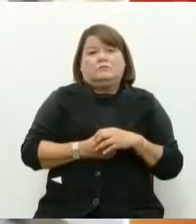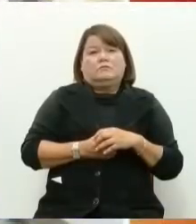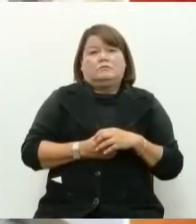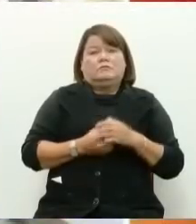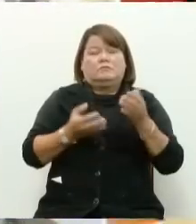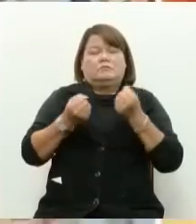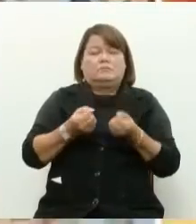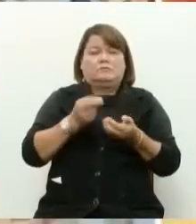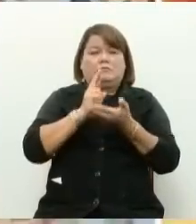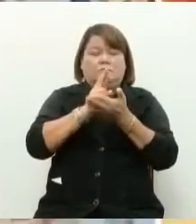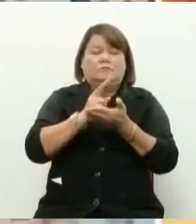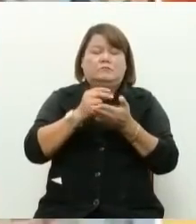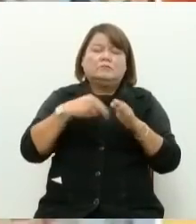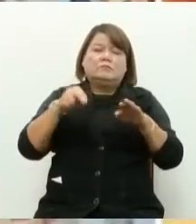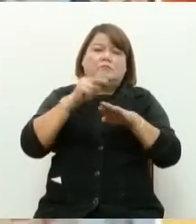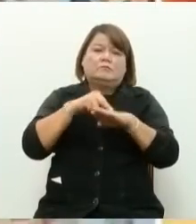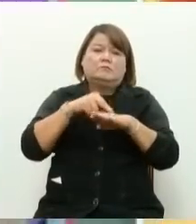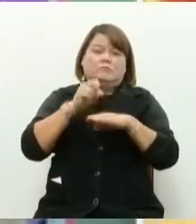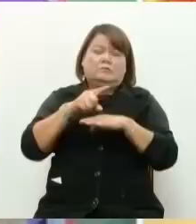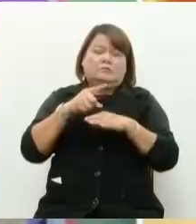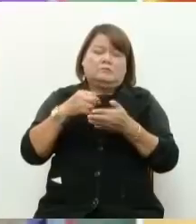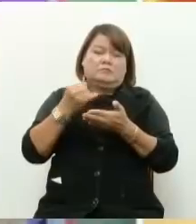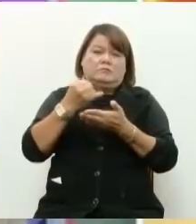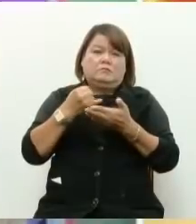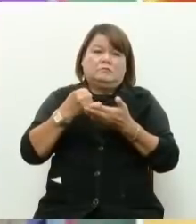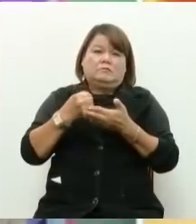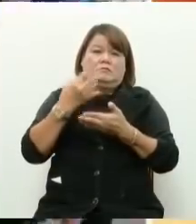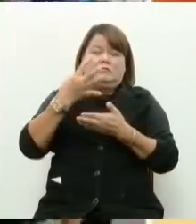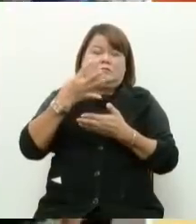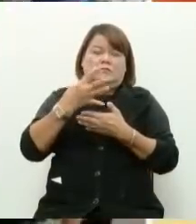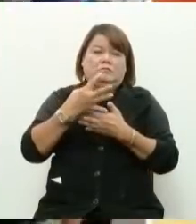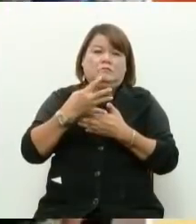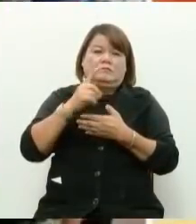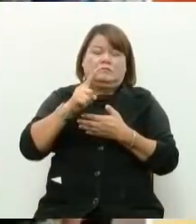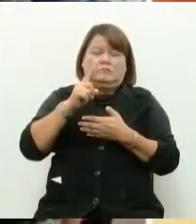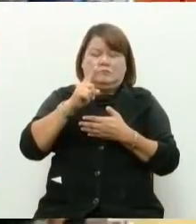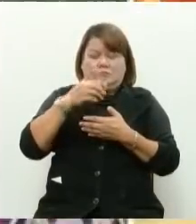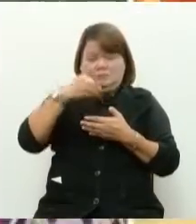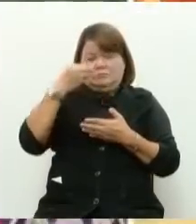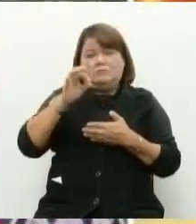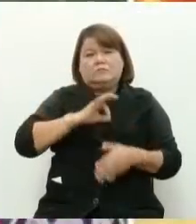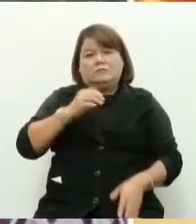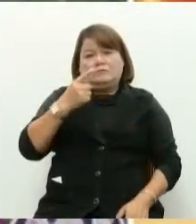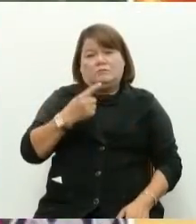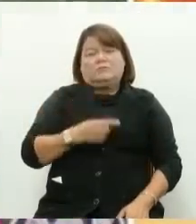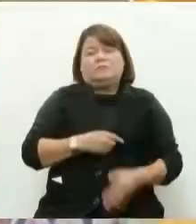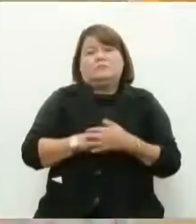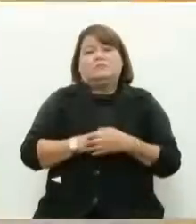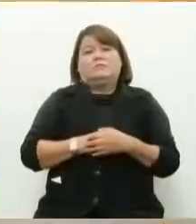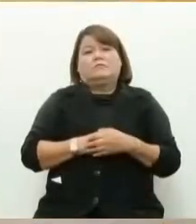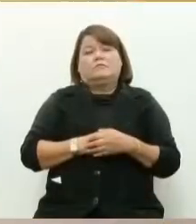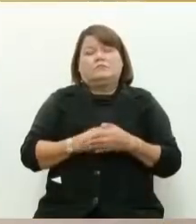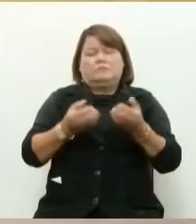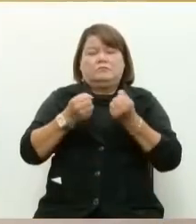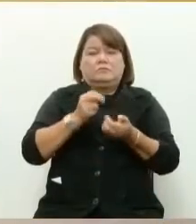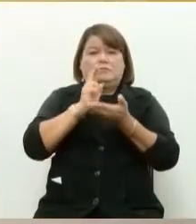ได้รับรางวัลระดับชาติหน้าศิลปหัตถกรรมนักเรียนจำนวน4เหรียญทองและ1เหรียญทองแดง 2.ได้รับรางวัล